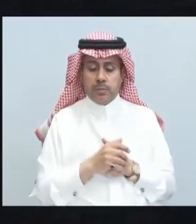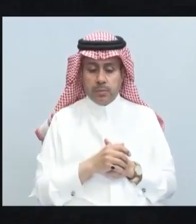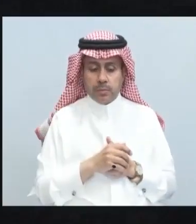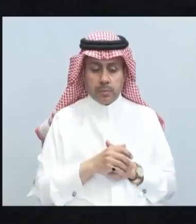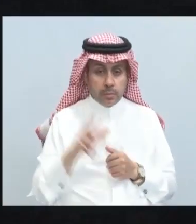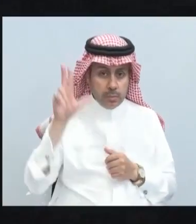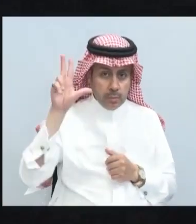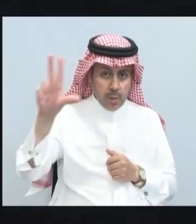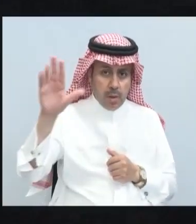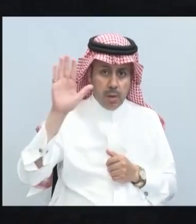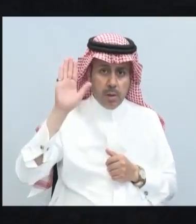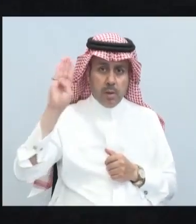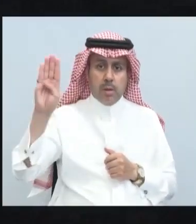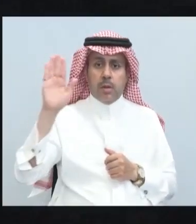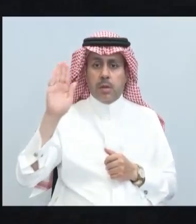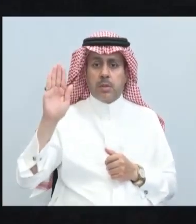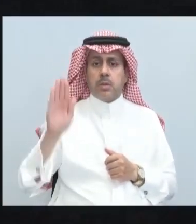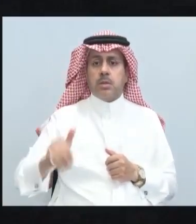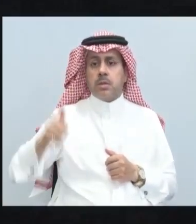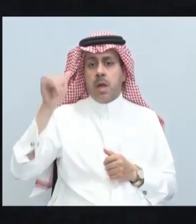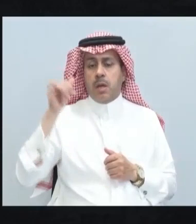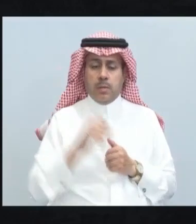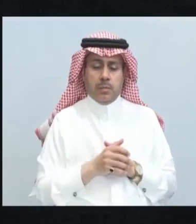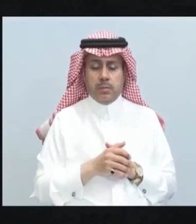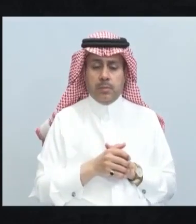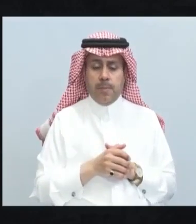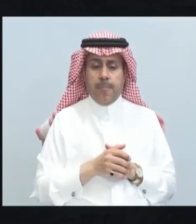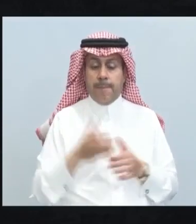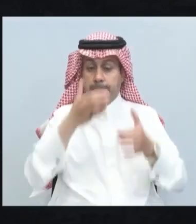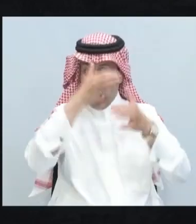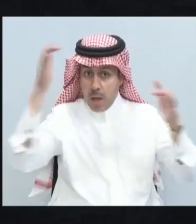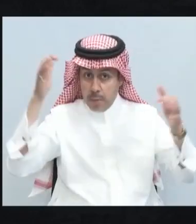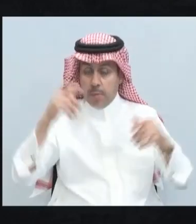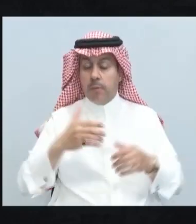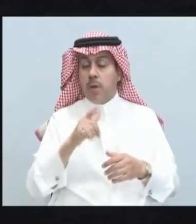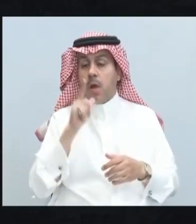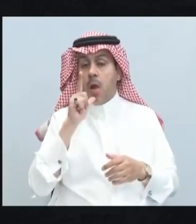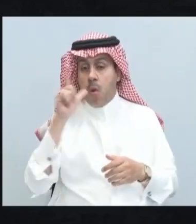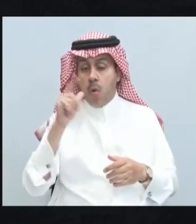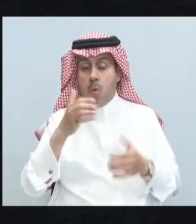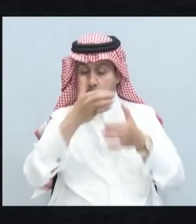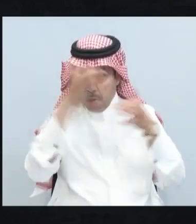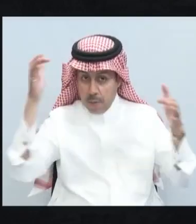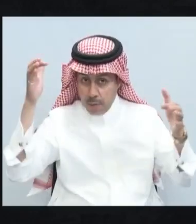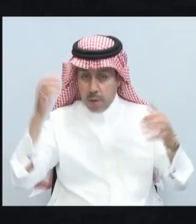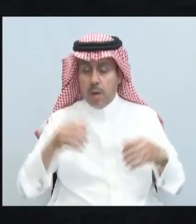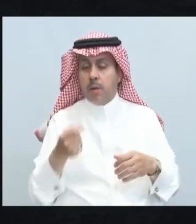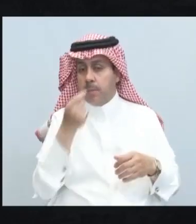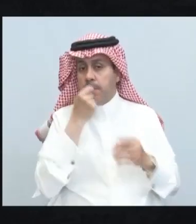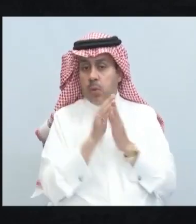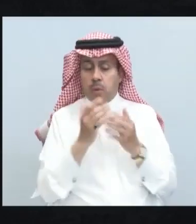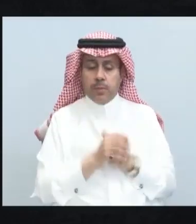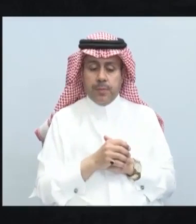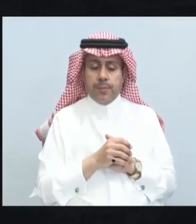الكسائي رحمه الله امام في اللغه وامام في القراءه رحمه الله وبين